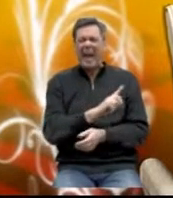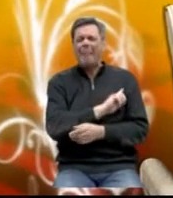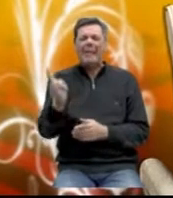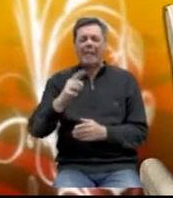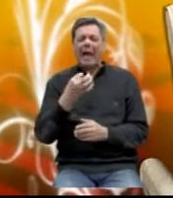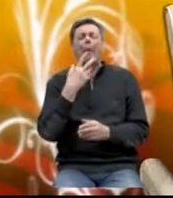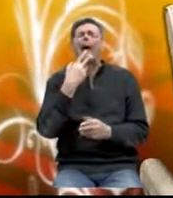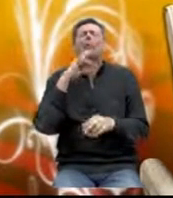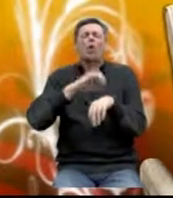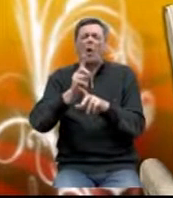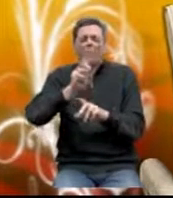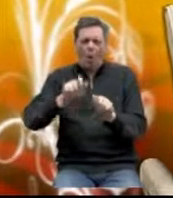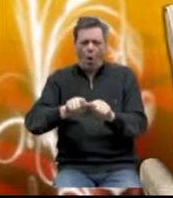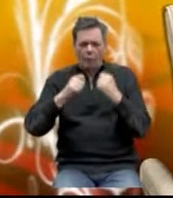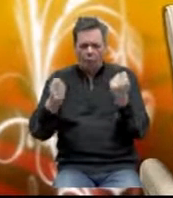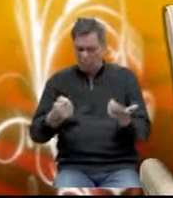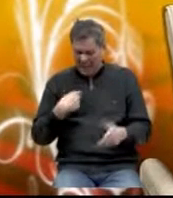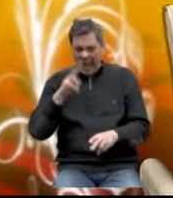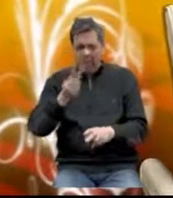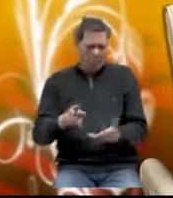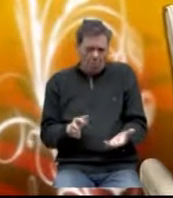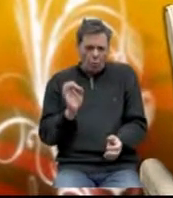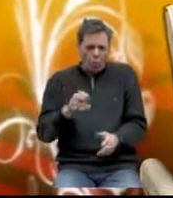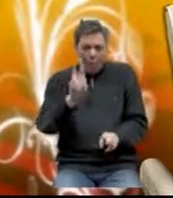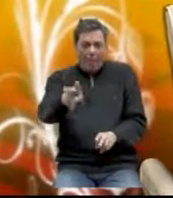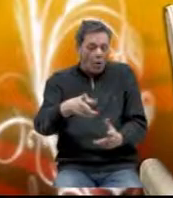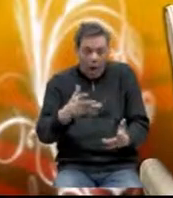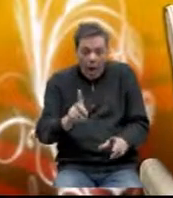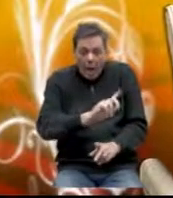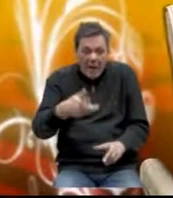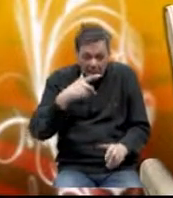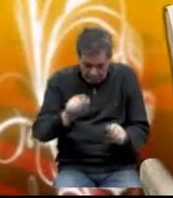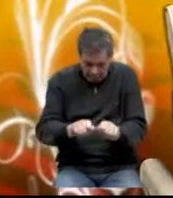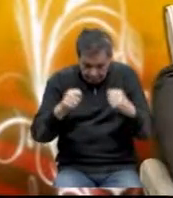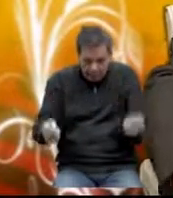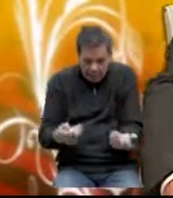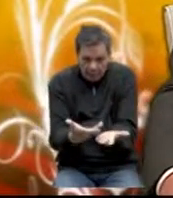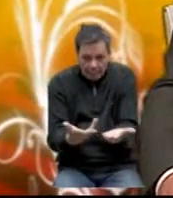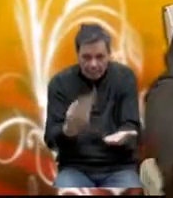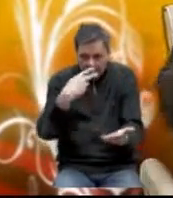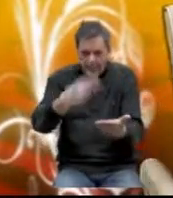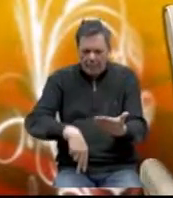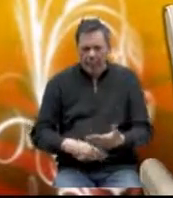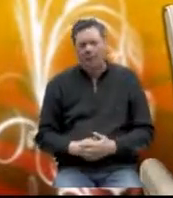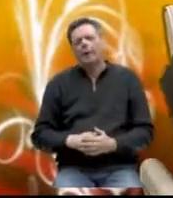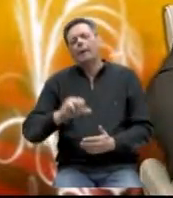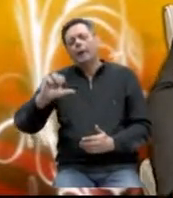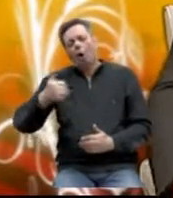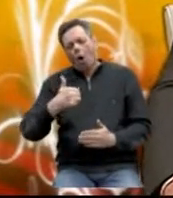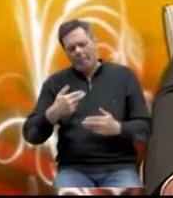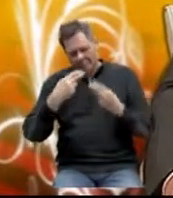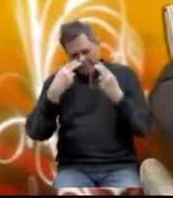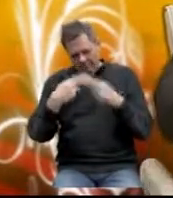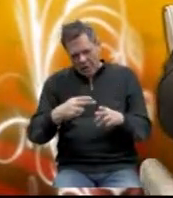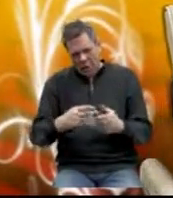Mm-hmm. Ja je imam. Pa kaj znači ako imaš, ako je nisi otvorio? Točno. Razumijete? Prema tome, opet se vraćamo na